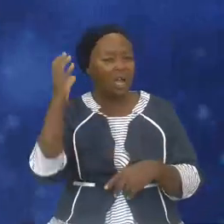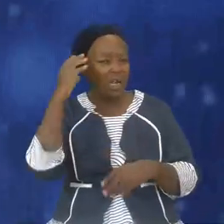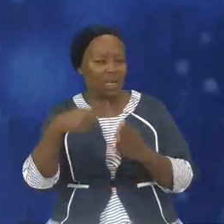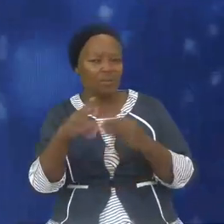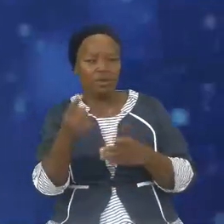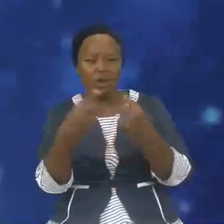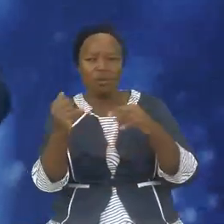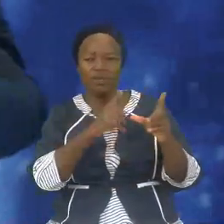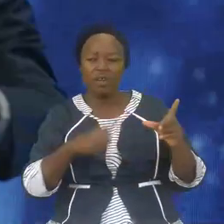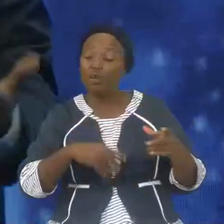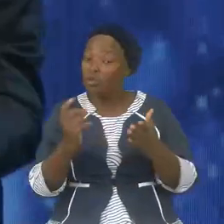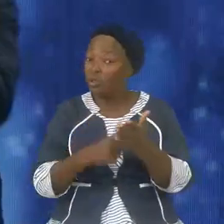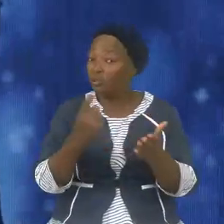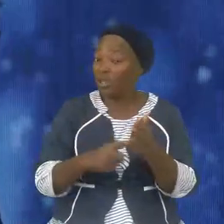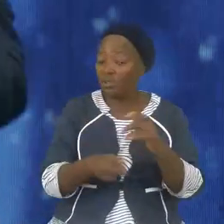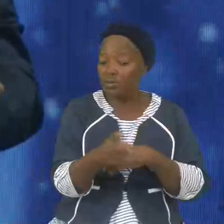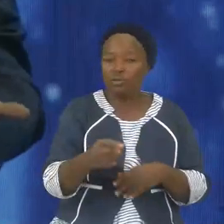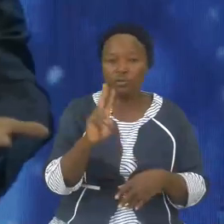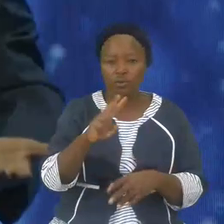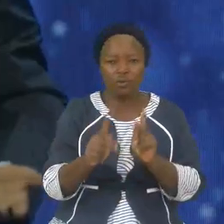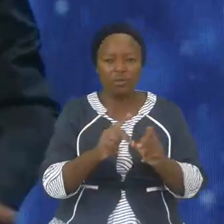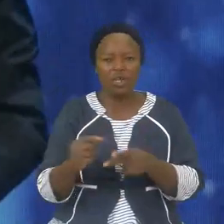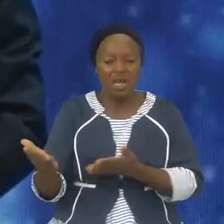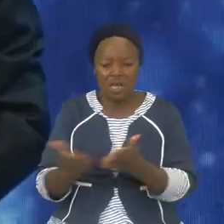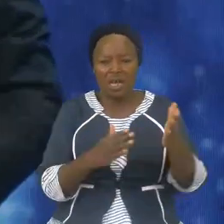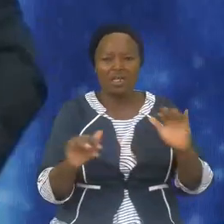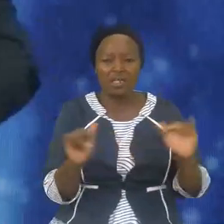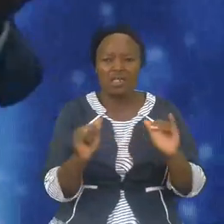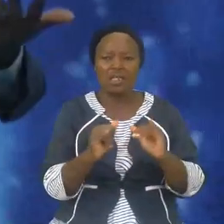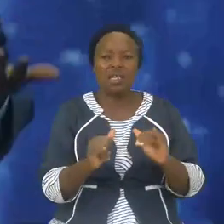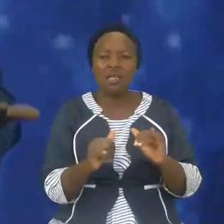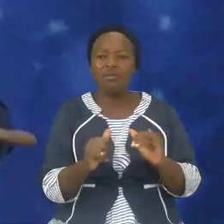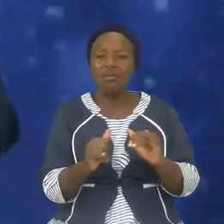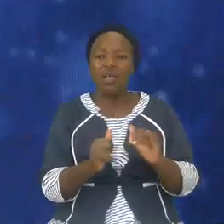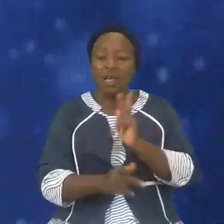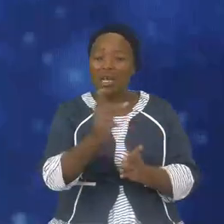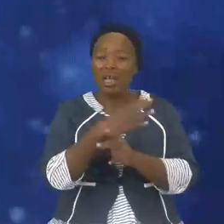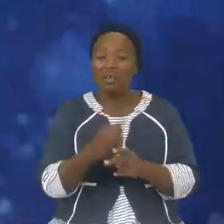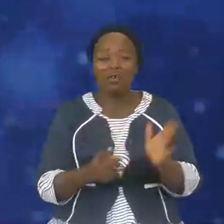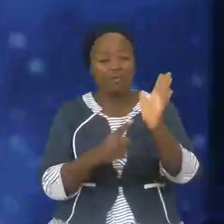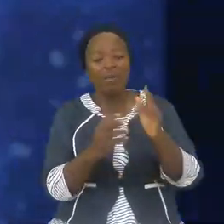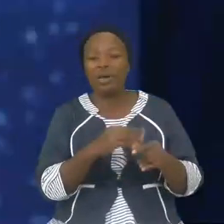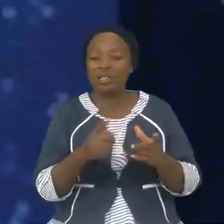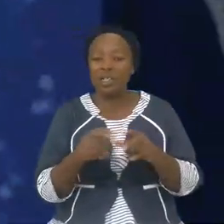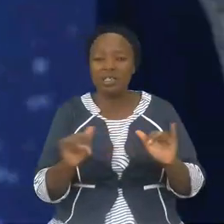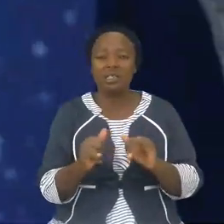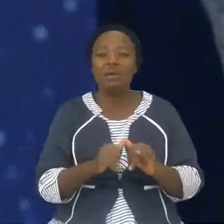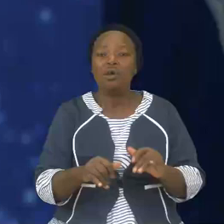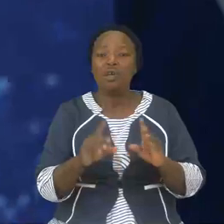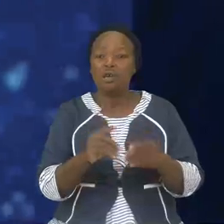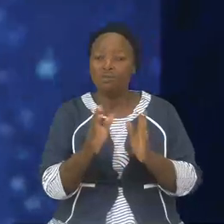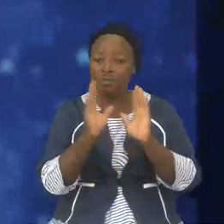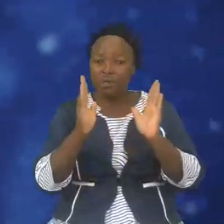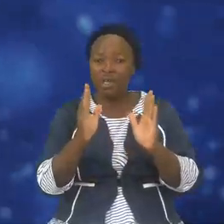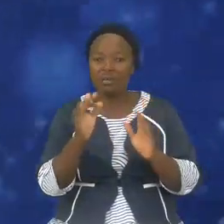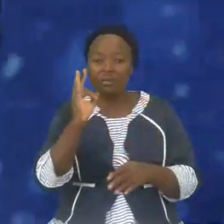et elles ont appris parler de l'avènement du Seigneur. Parfois, les deux ont la même doctrine.